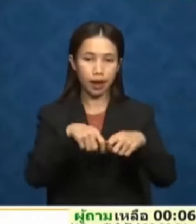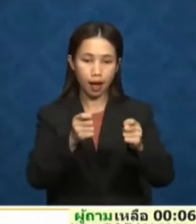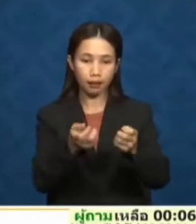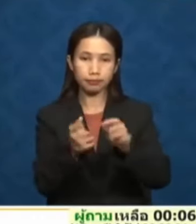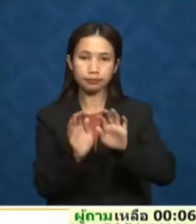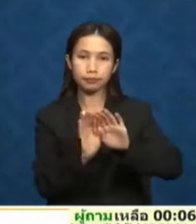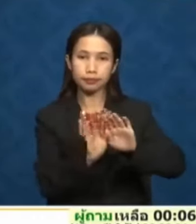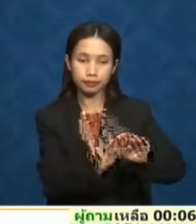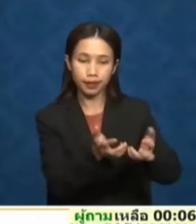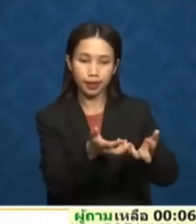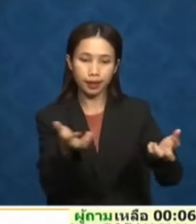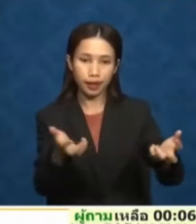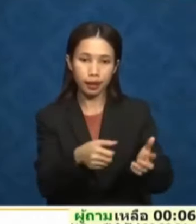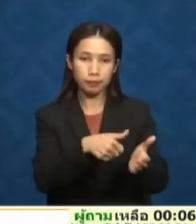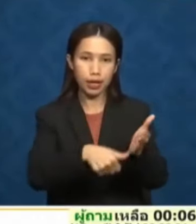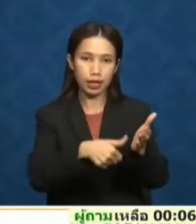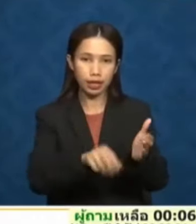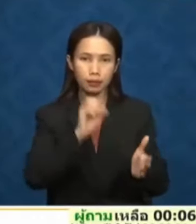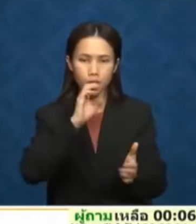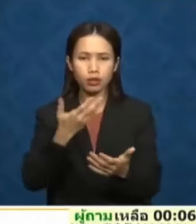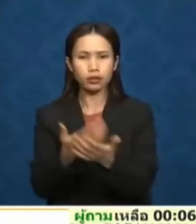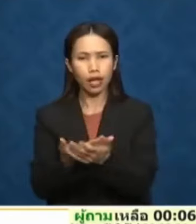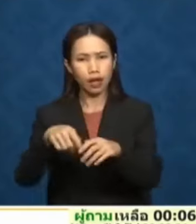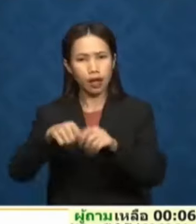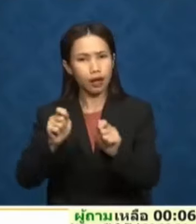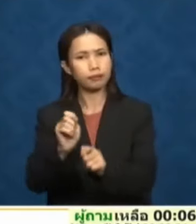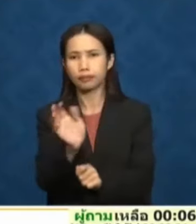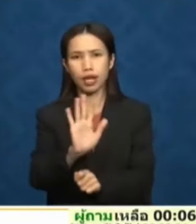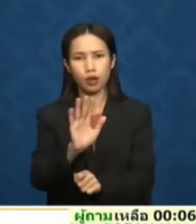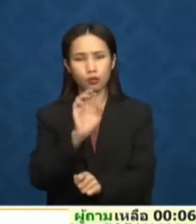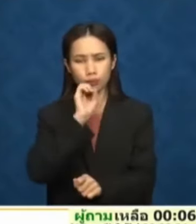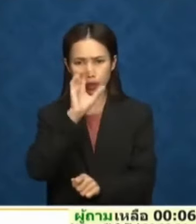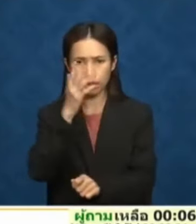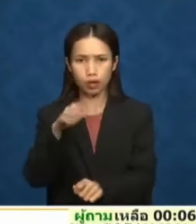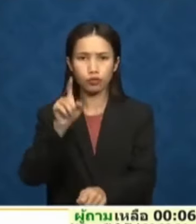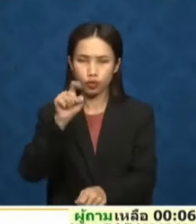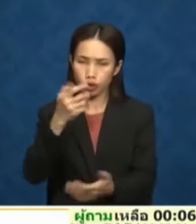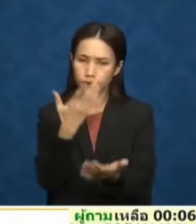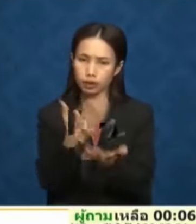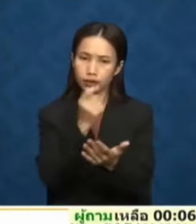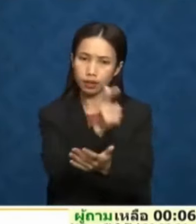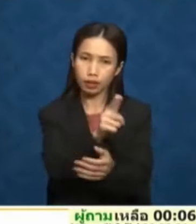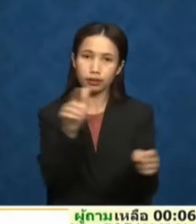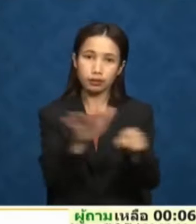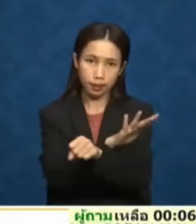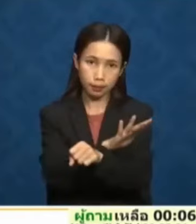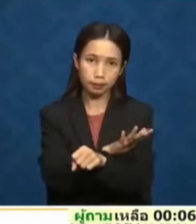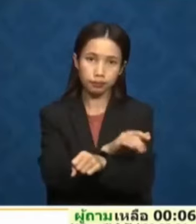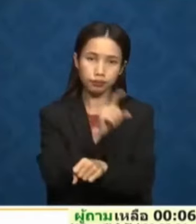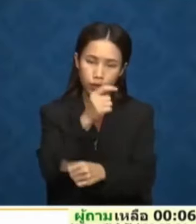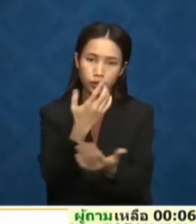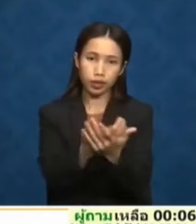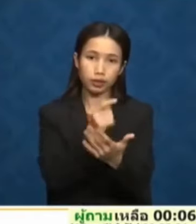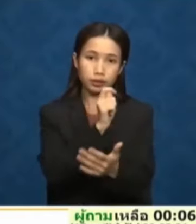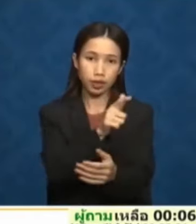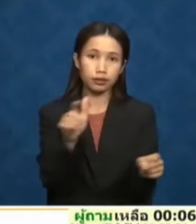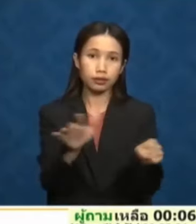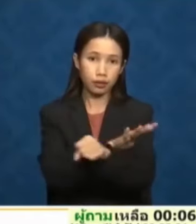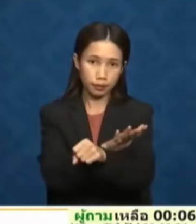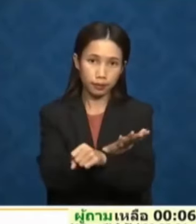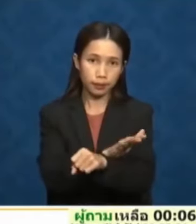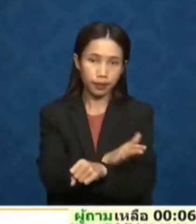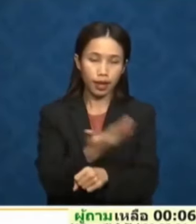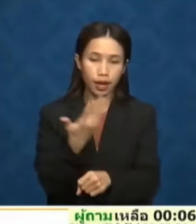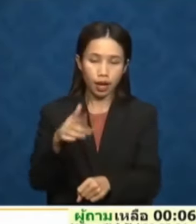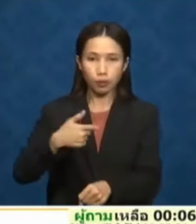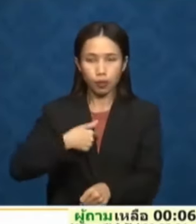หนี้ผมให้นโยบายบอกว่าอย่าไปหักเขาต้องจ่ายให้เขาเต็มต้องจ่ายให้เขาเต็มแล้ว